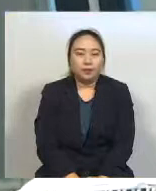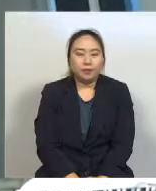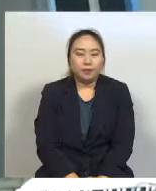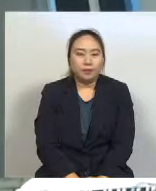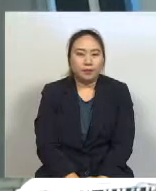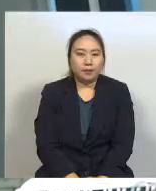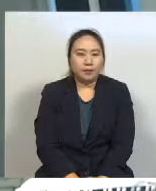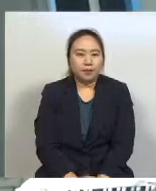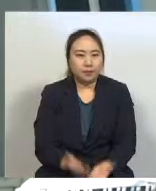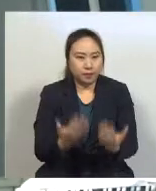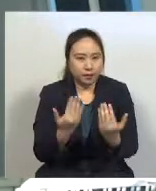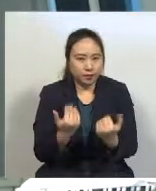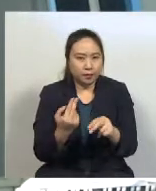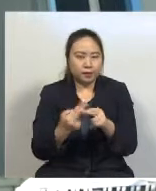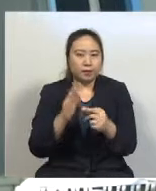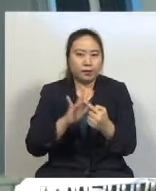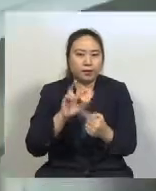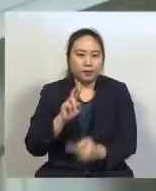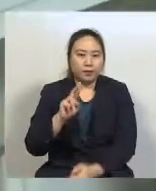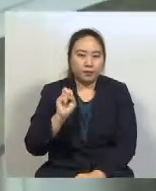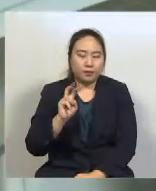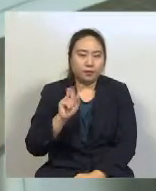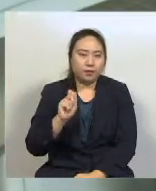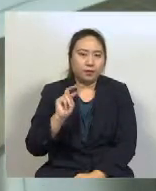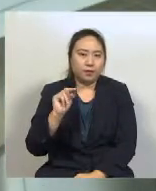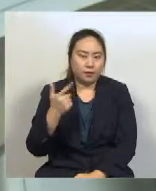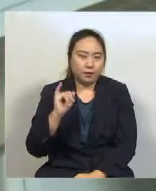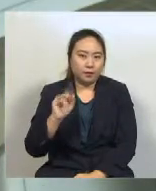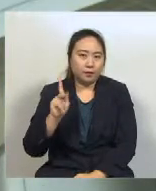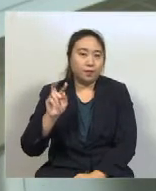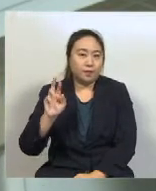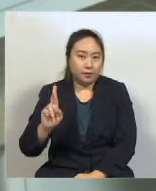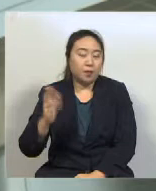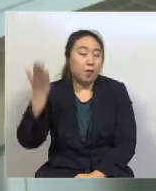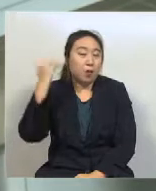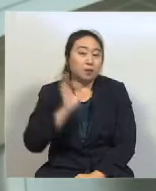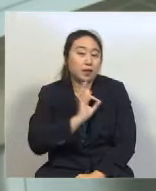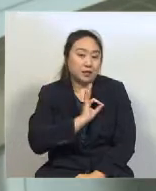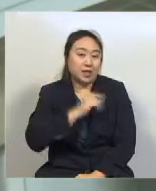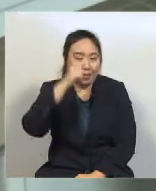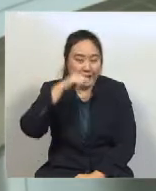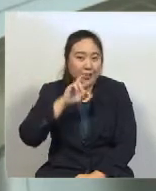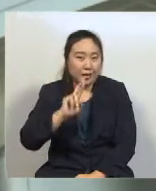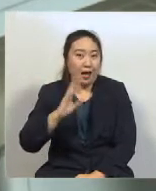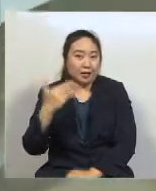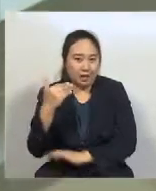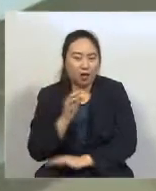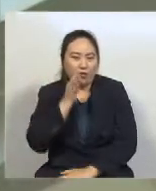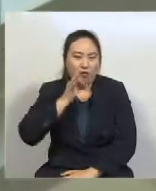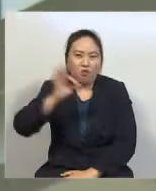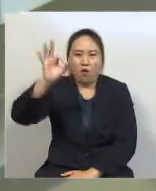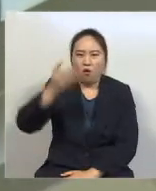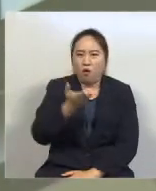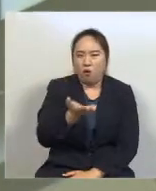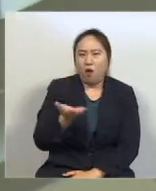ด้านนายเรืองไกรลิกิจวัฒนาอดีตสมาชิกพรรคไทยรักษาชาติไปร้องศาลปกครองกลางขอให้มีคำพิพากษาเพิกถอนม